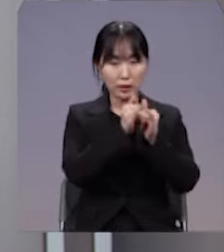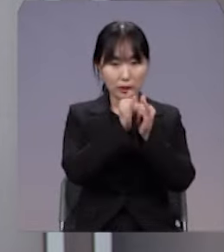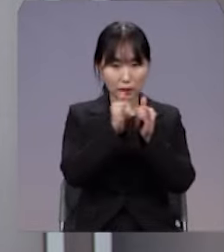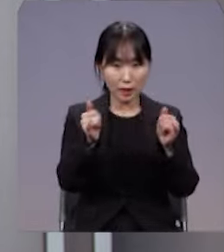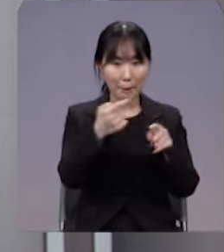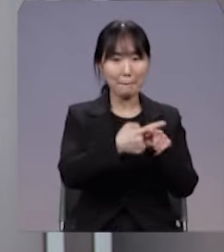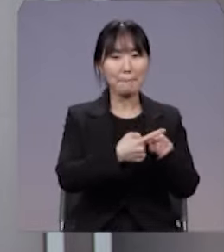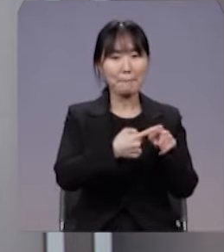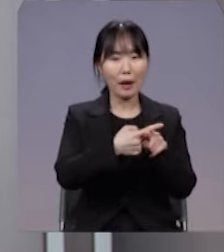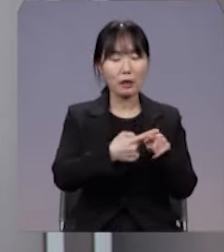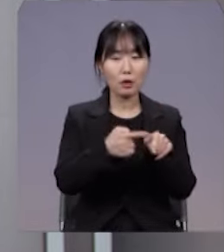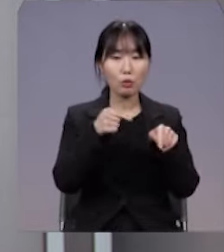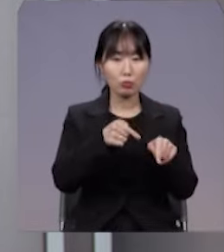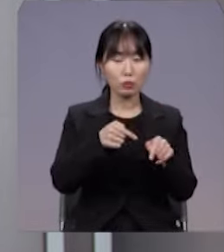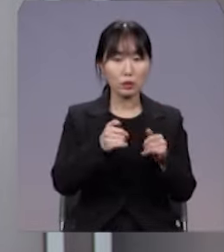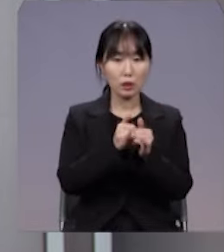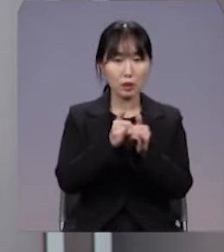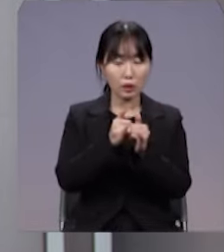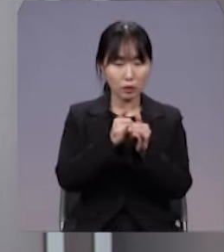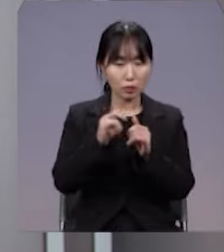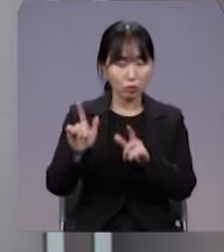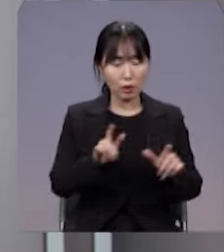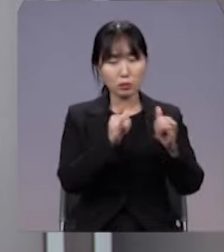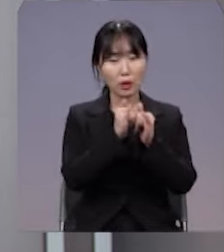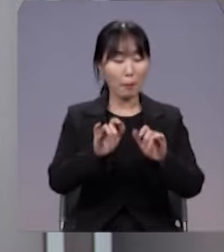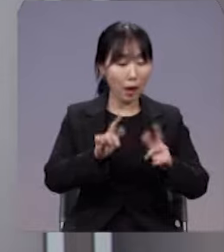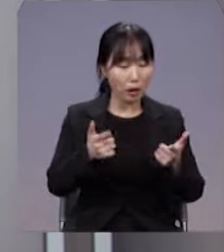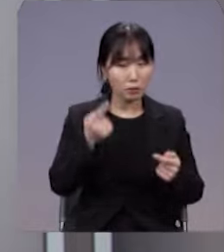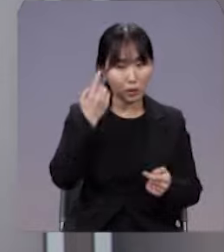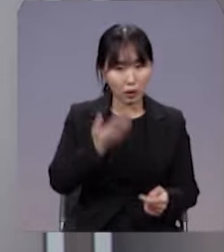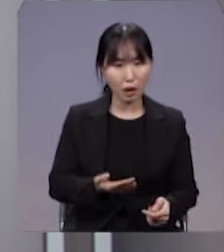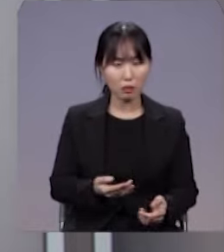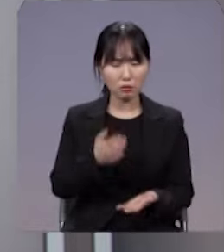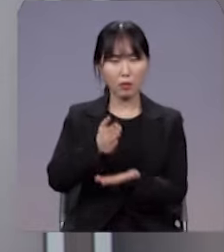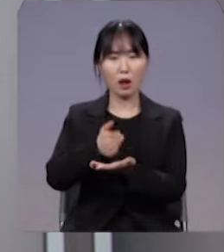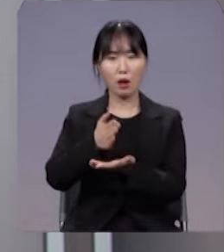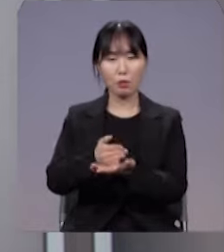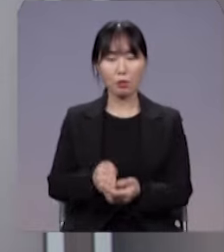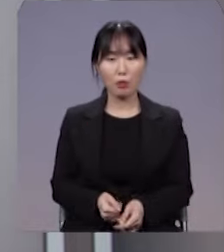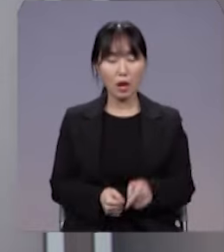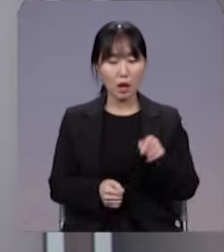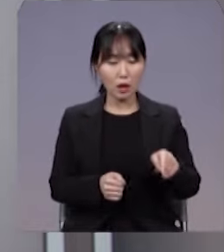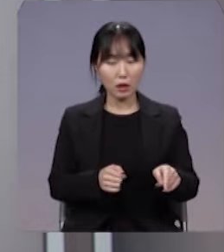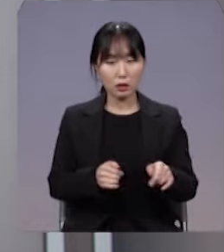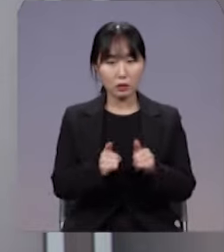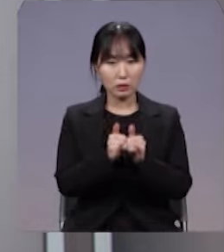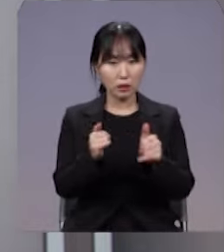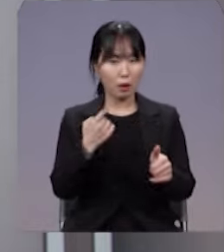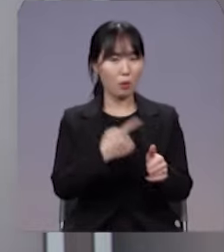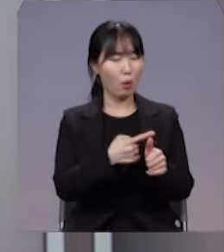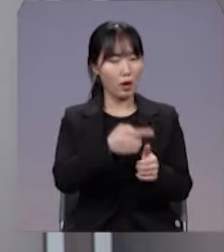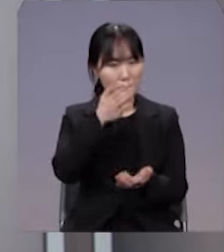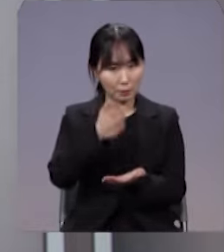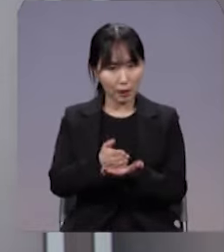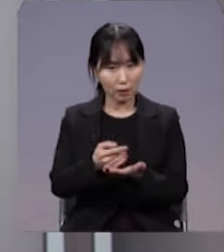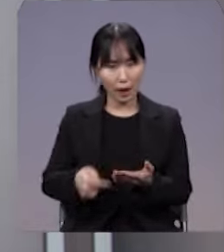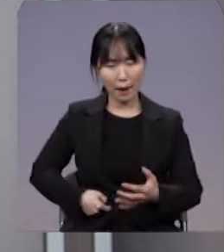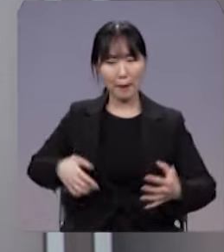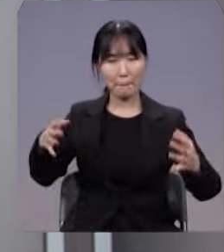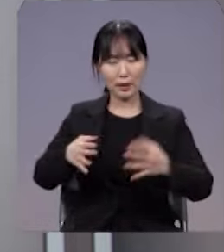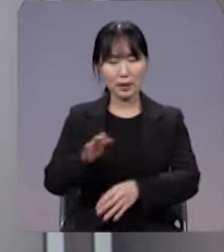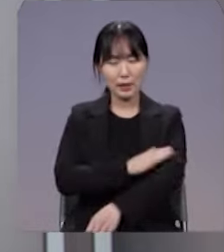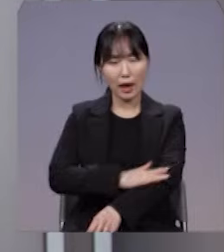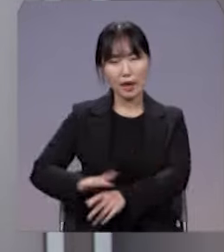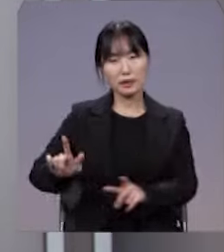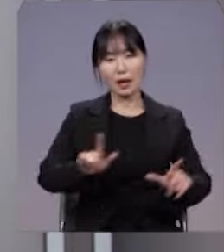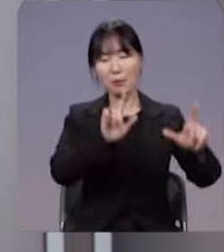주민들 아닙니까 그렇게 하지 마시고요 어 그렇게 그분들을 평하면 안 될 겁 겁니다 같이 열심히 더불어서 잘 살면